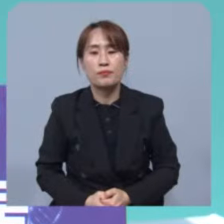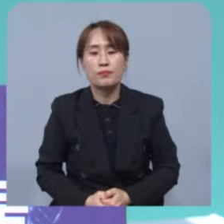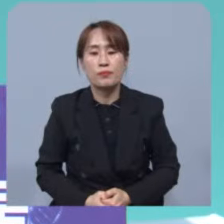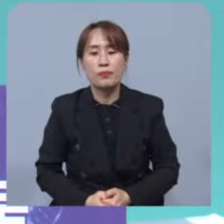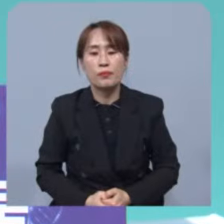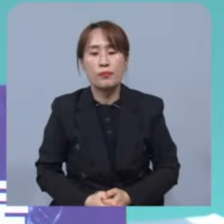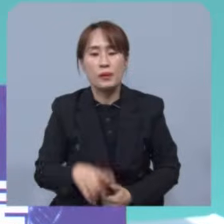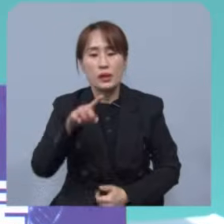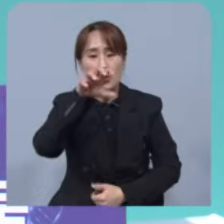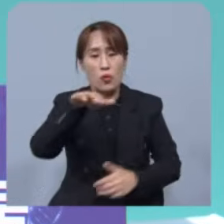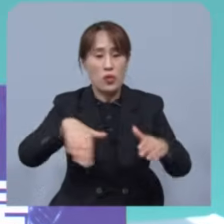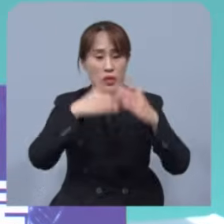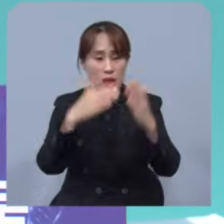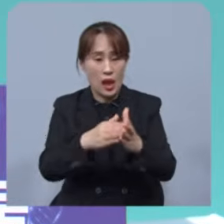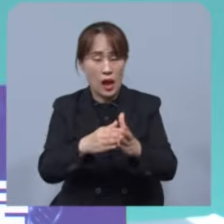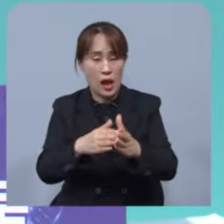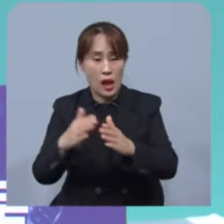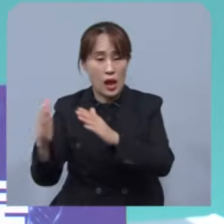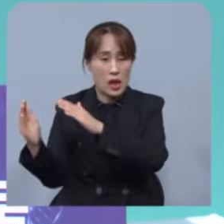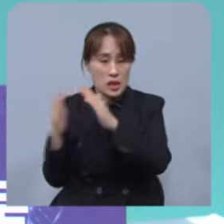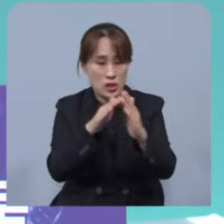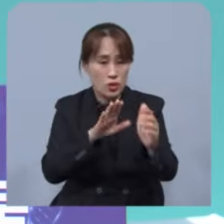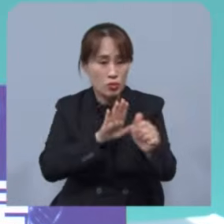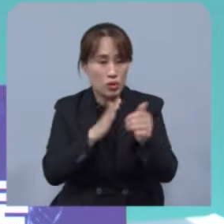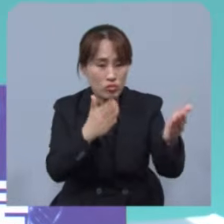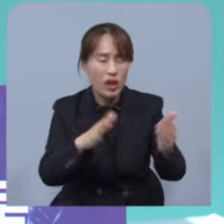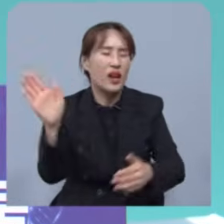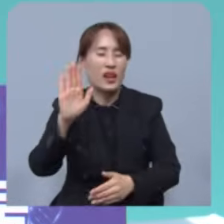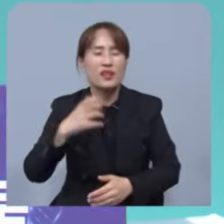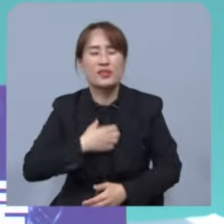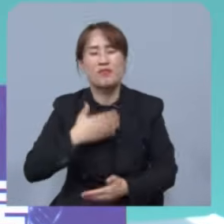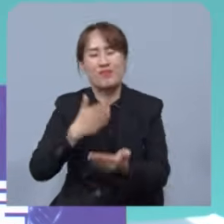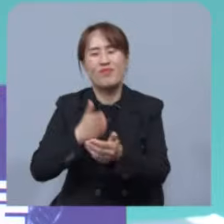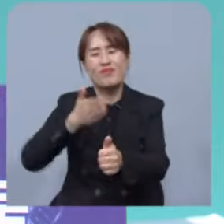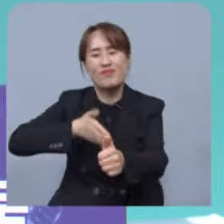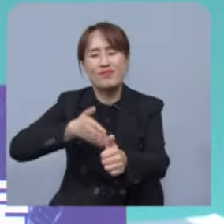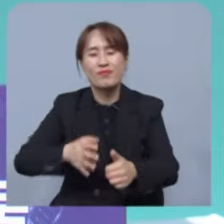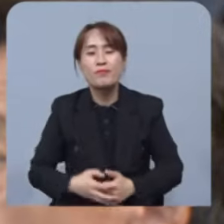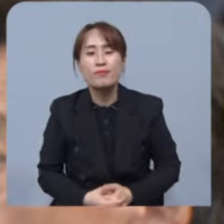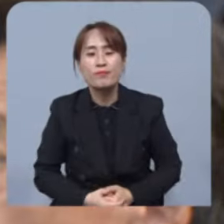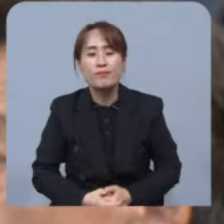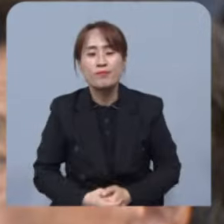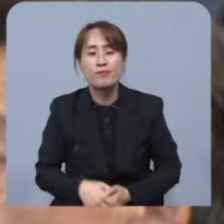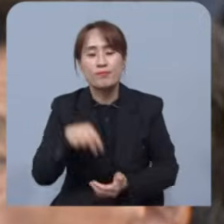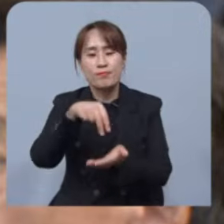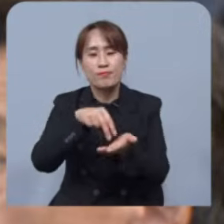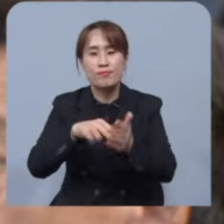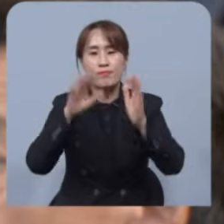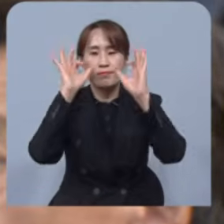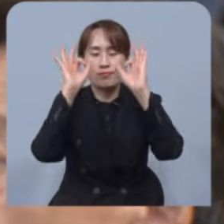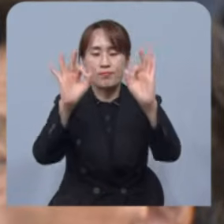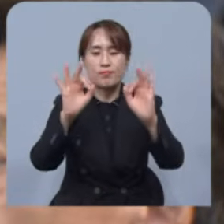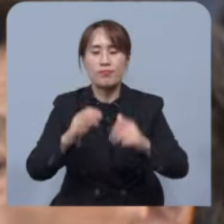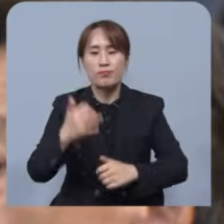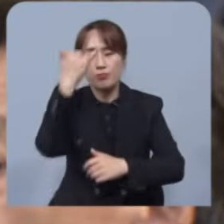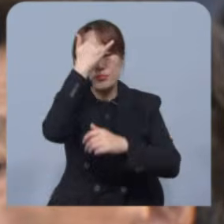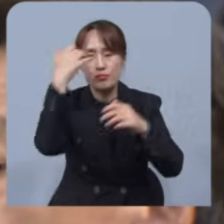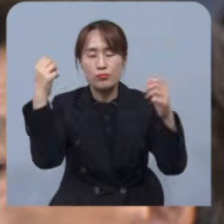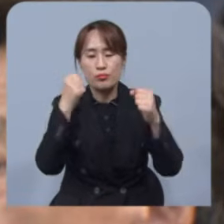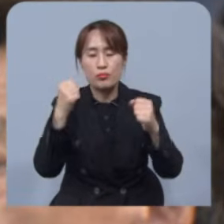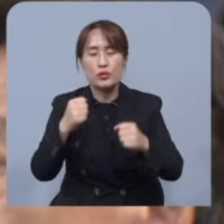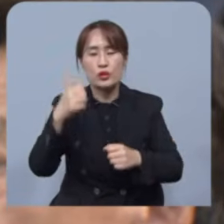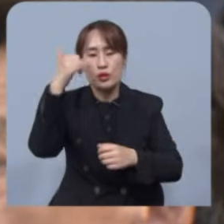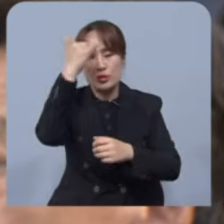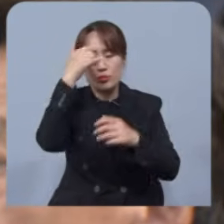그렇다면 거기다가 다 완전히 뭐 몰빵하지 않을 테니까 너무 걱정하지 마시고. 어쨌든 그런 측면에서 보면 충북